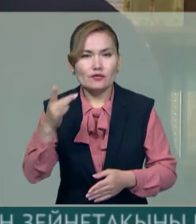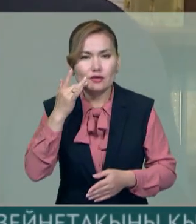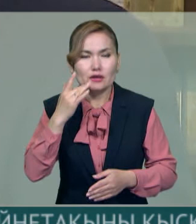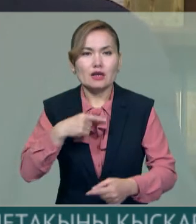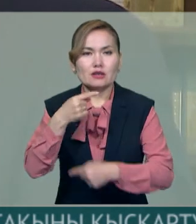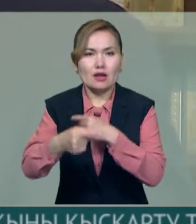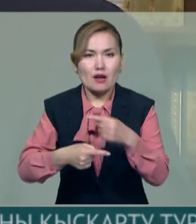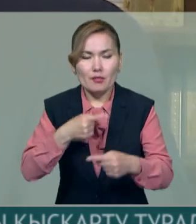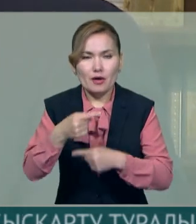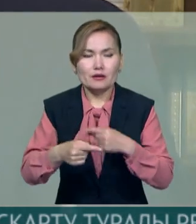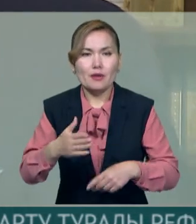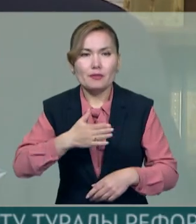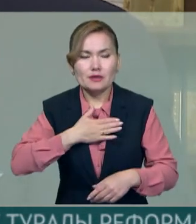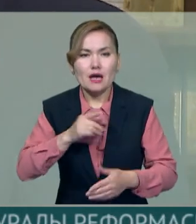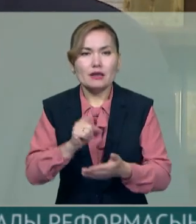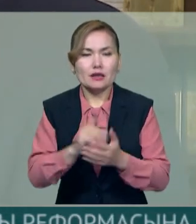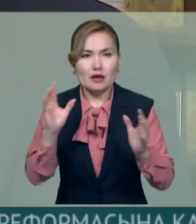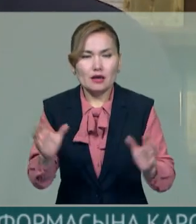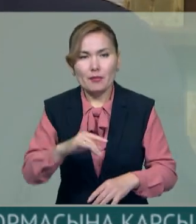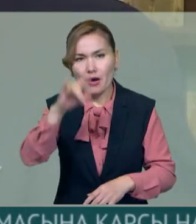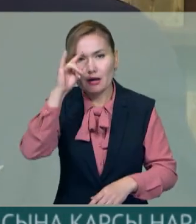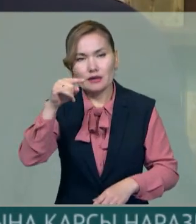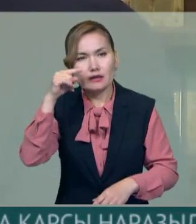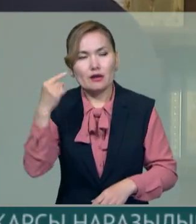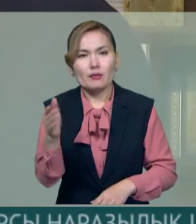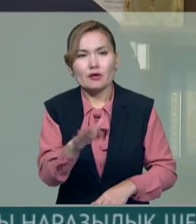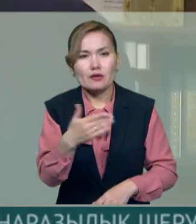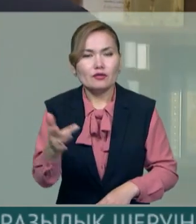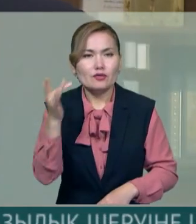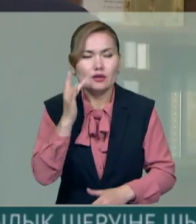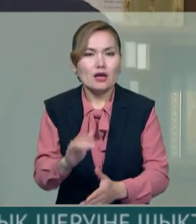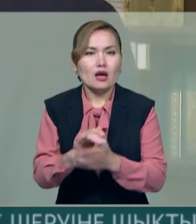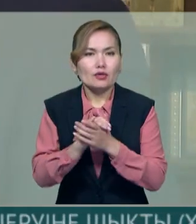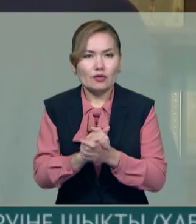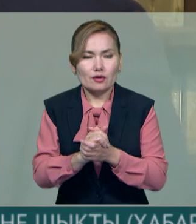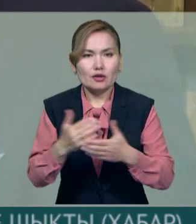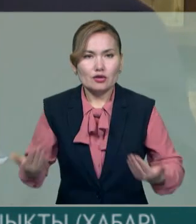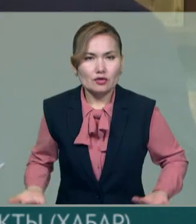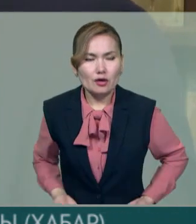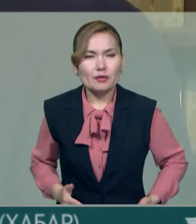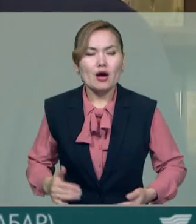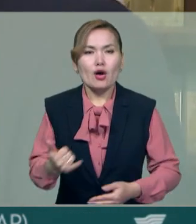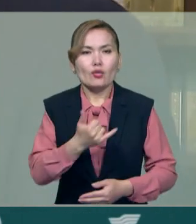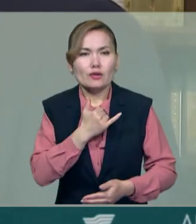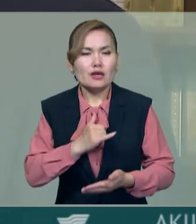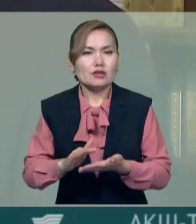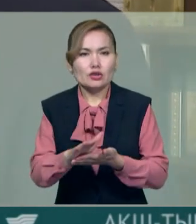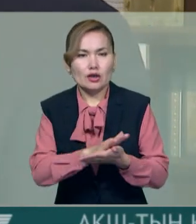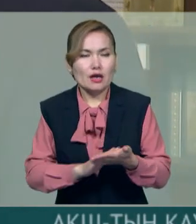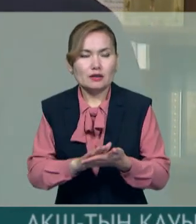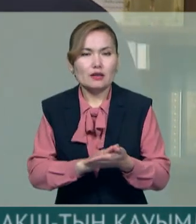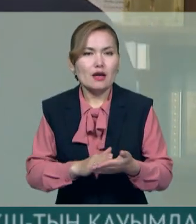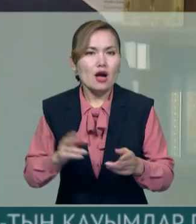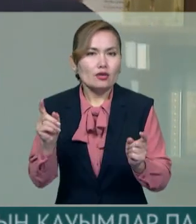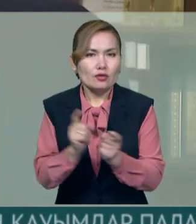традицияны, салттарды ұлашымыз керек. Қырғызстан мен Қазақстанның ортосында ешбір проблема болбаш керек. Біз бір елбіз. Шын-шында келгенде